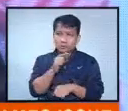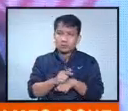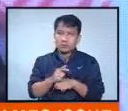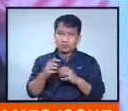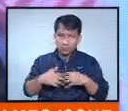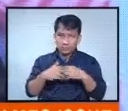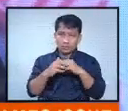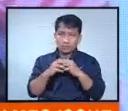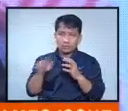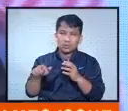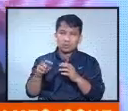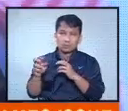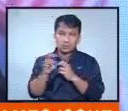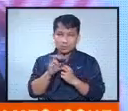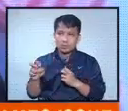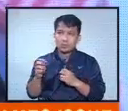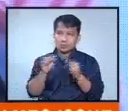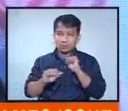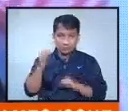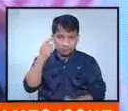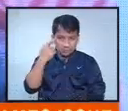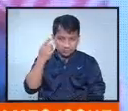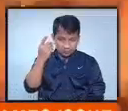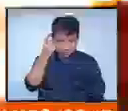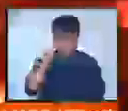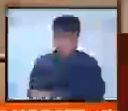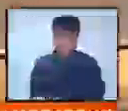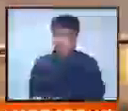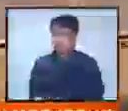lupang pagtatuyo ng depo ng mga tren. Umaaksyon si Gerard de la Peña.